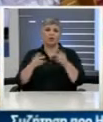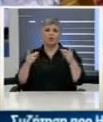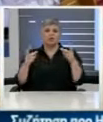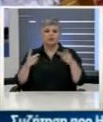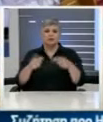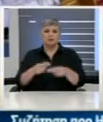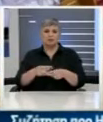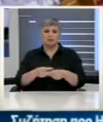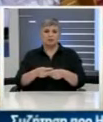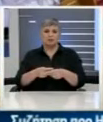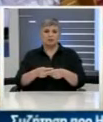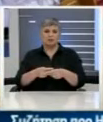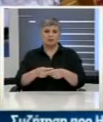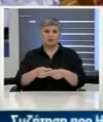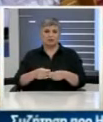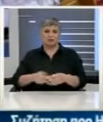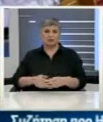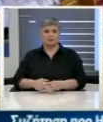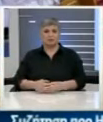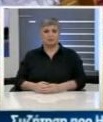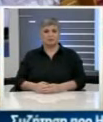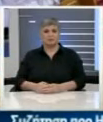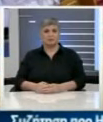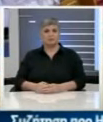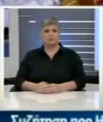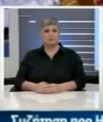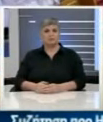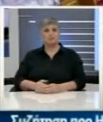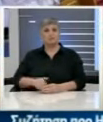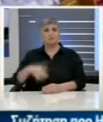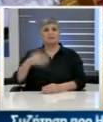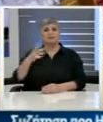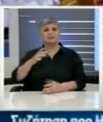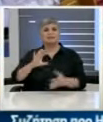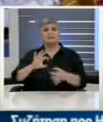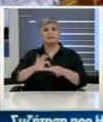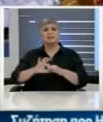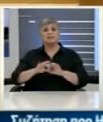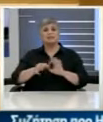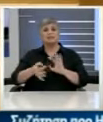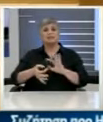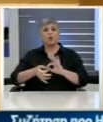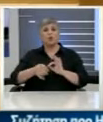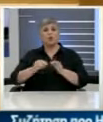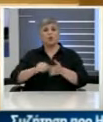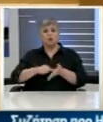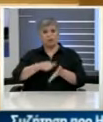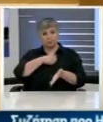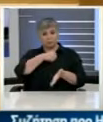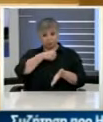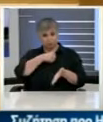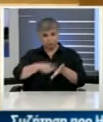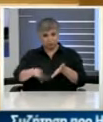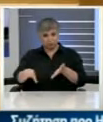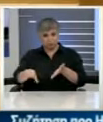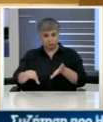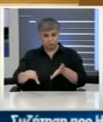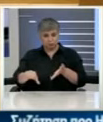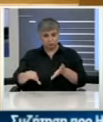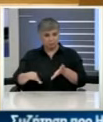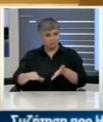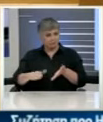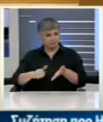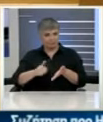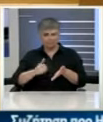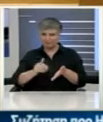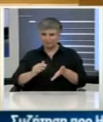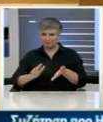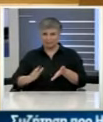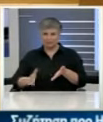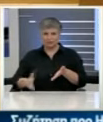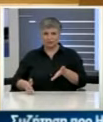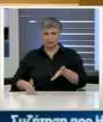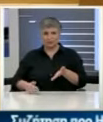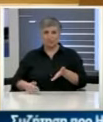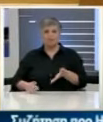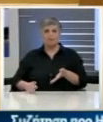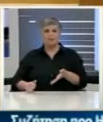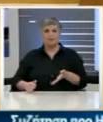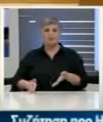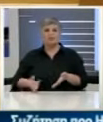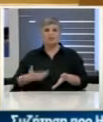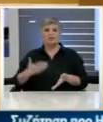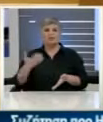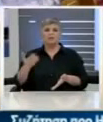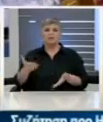παρακαλώ κύριε σκουρολιάκος η ιστορία δεν παραγράφεται δυστυχώς σταματήστε κύριε κύριε πρόεδρε ή θα επιβάλλετε